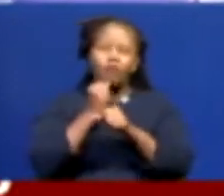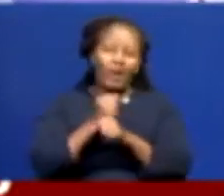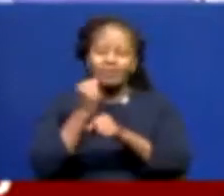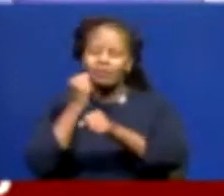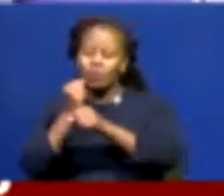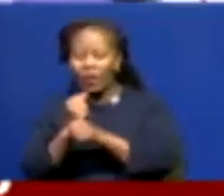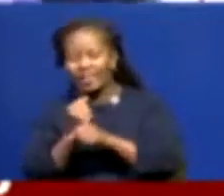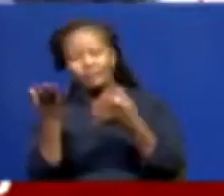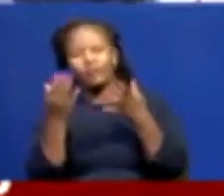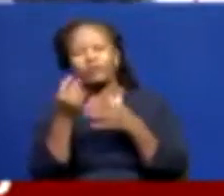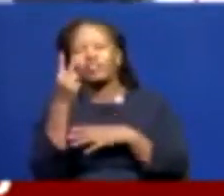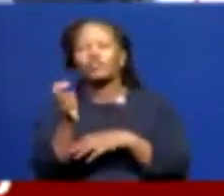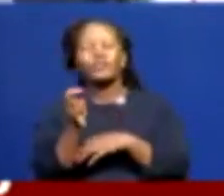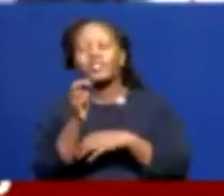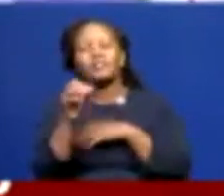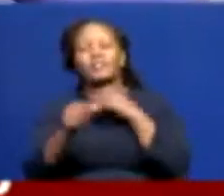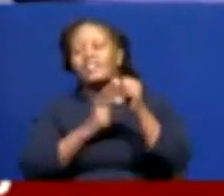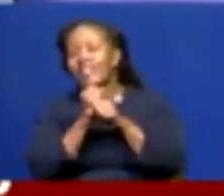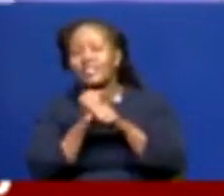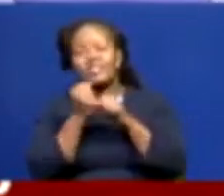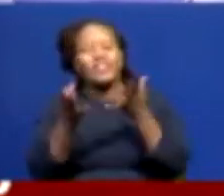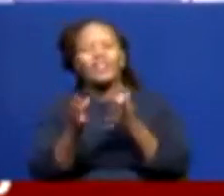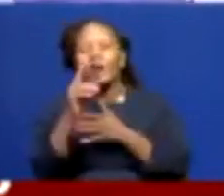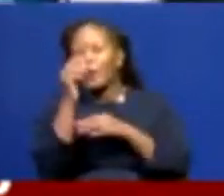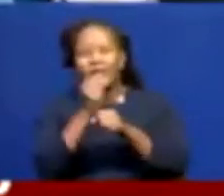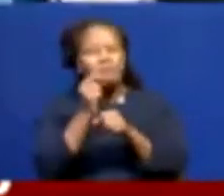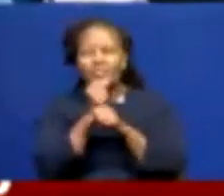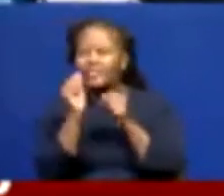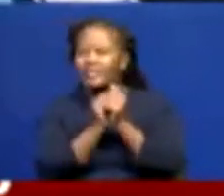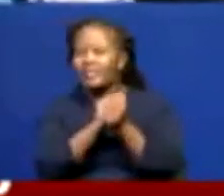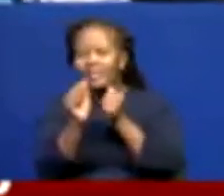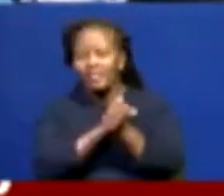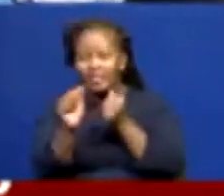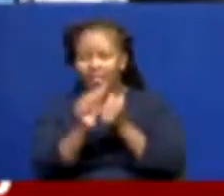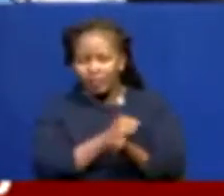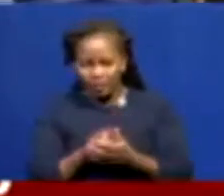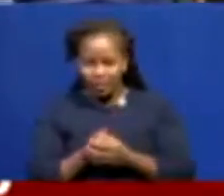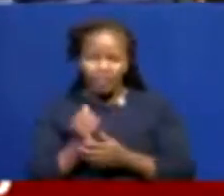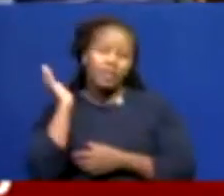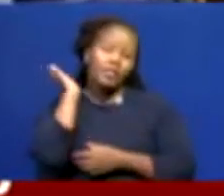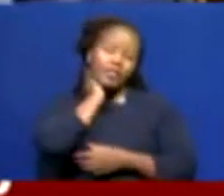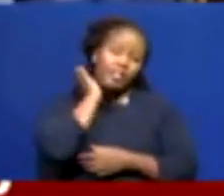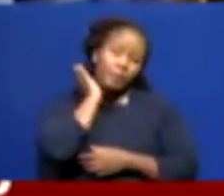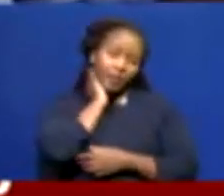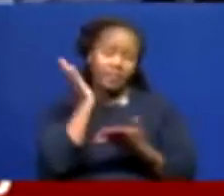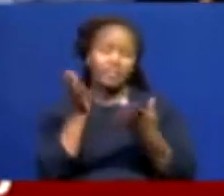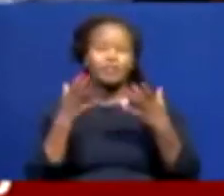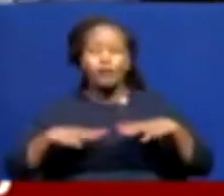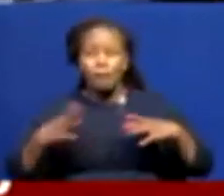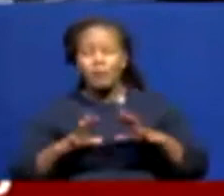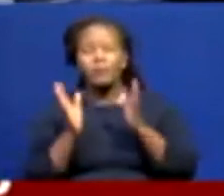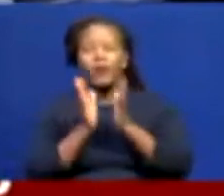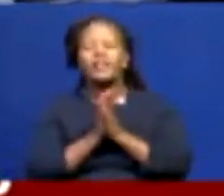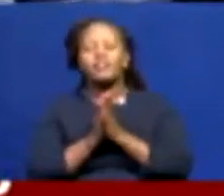20. Inaharibika na dakika moja. Nikasikani wanatuambia kesho tutakuwa. In Muranga, residents and traders at Mukuyu